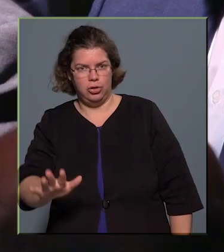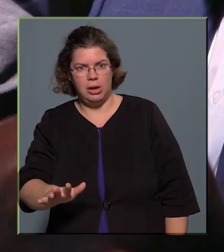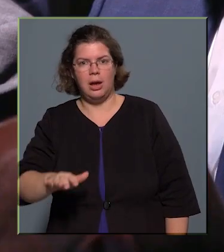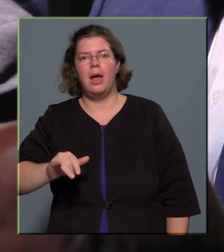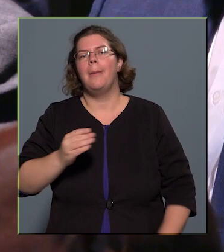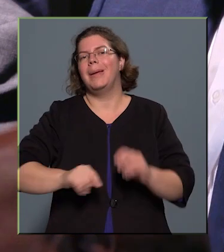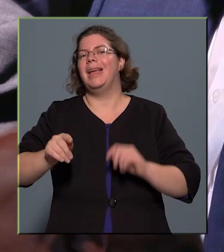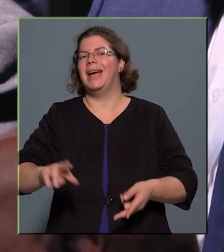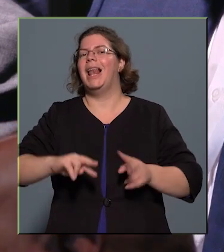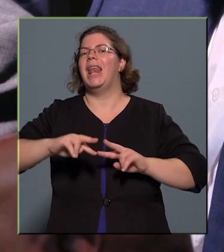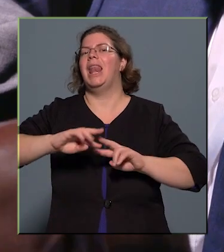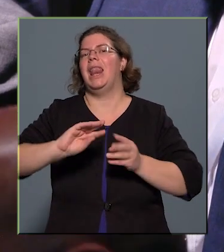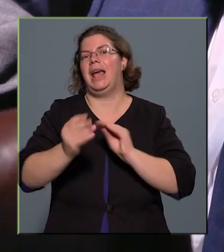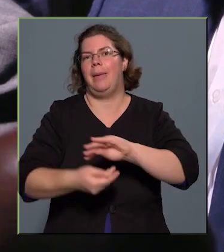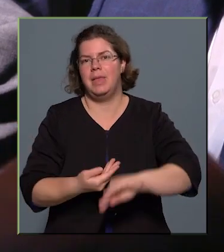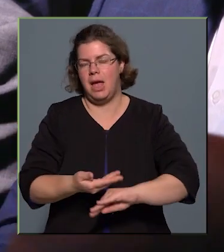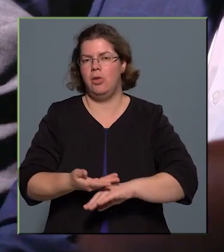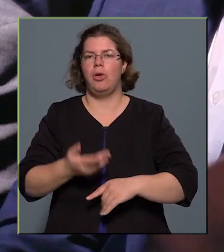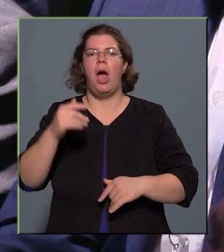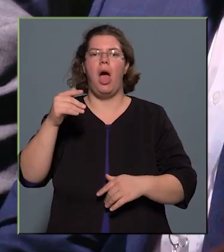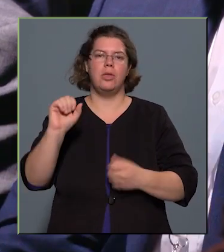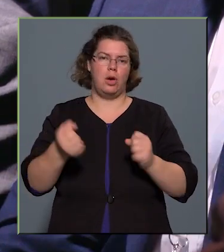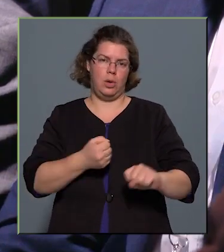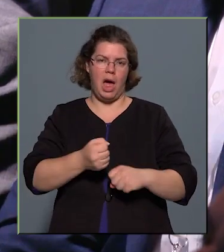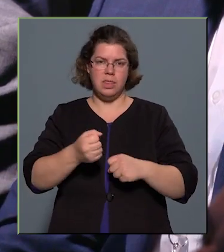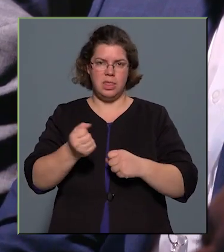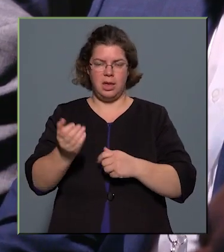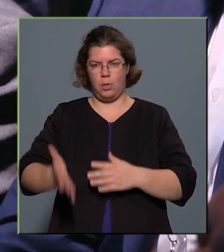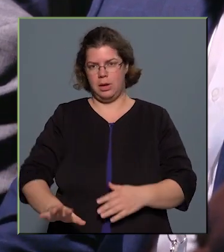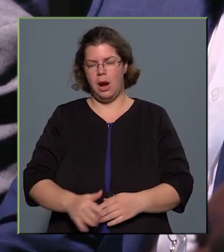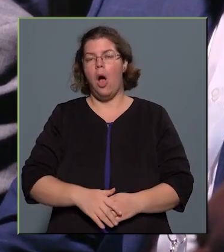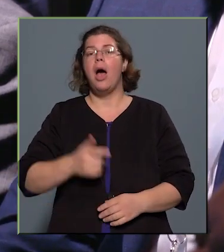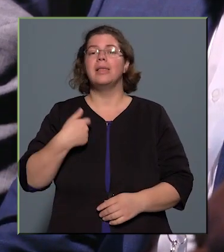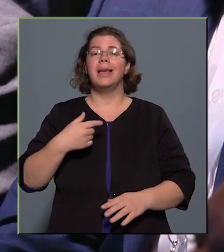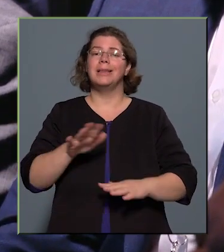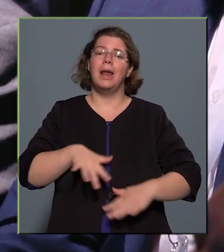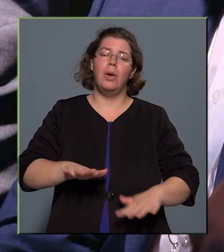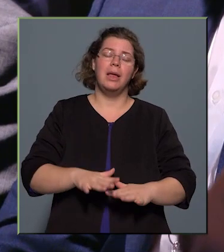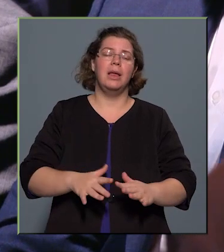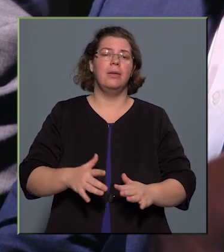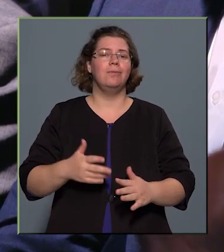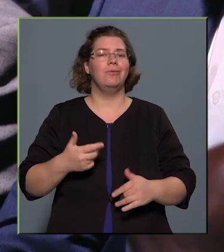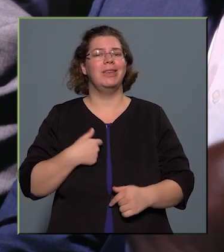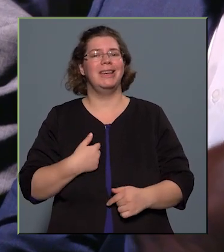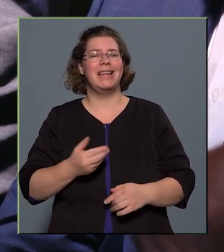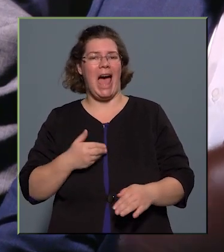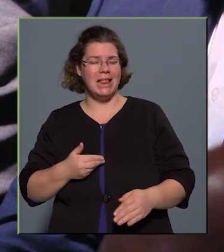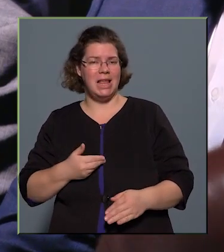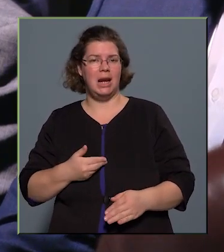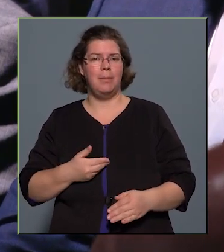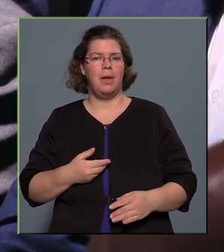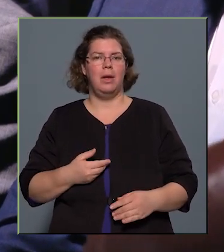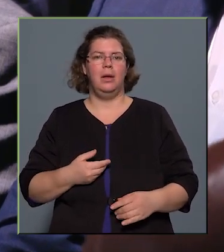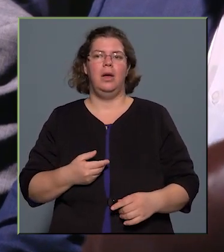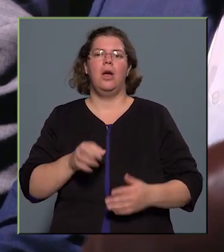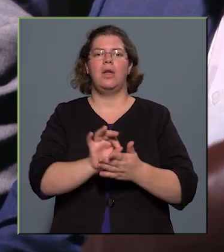a leképzése gyakorlati oldalról. Az én területem, vagy az én hátterem az adatból indul.